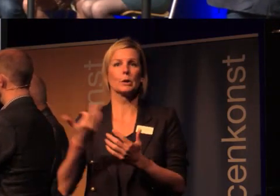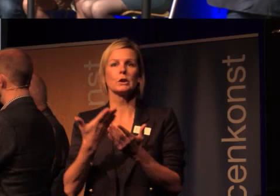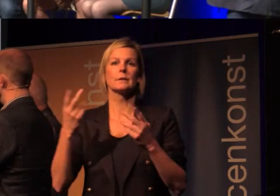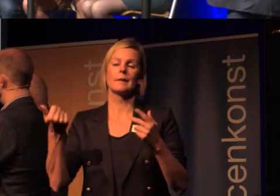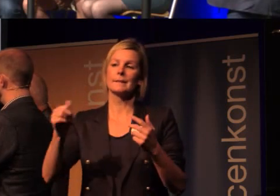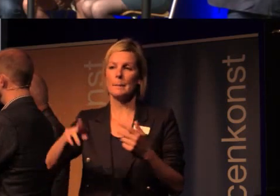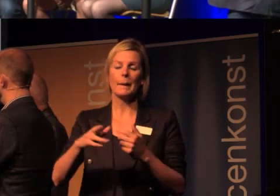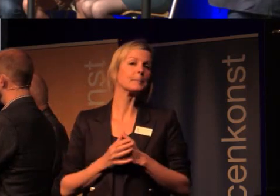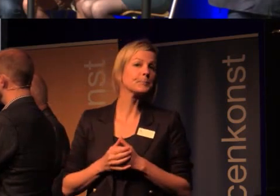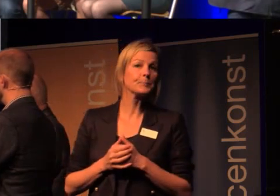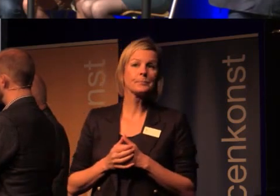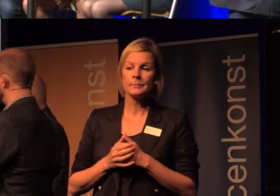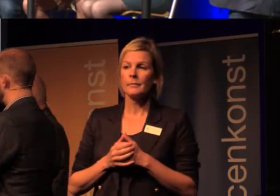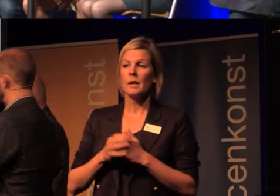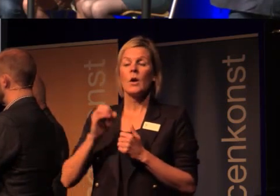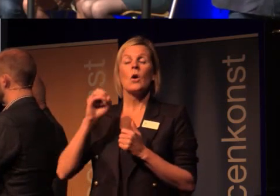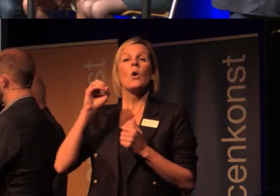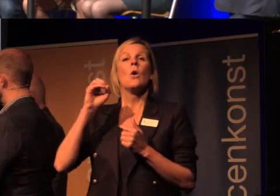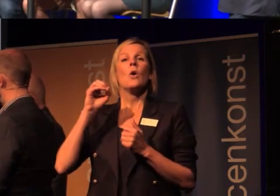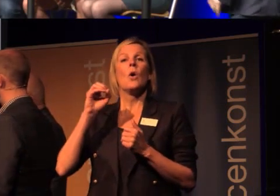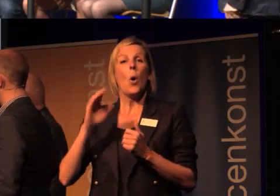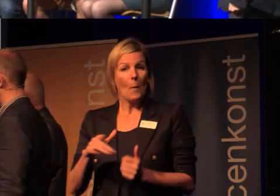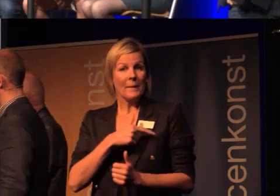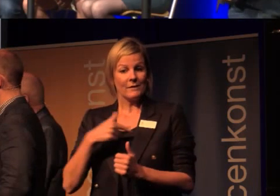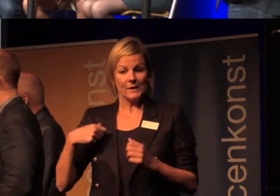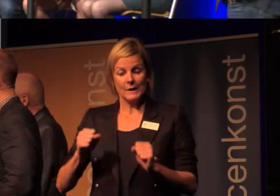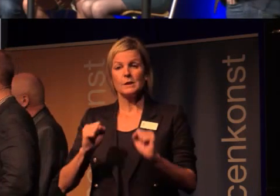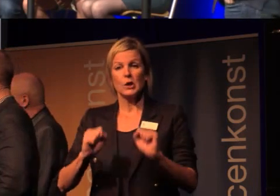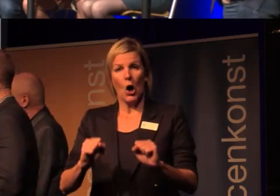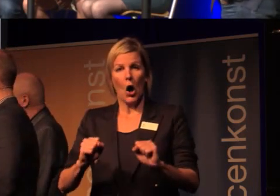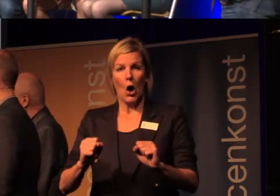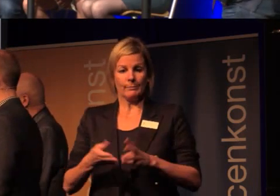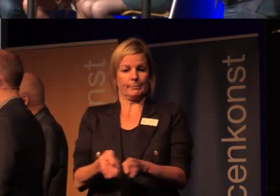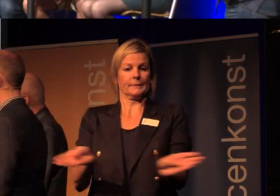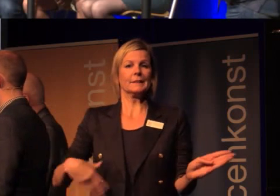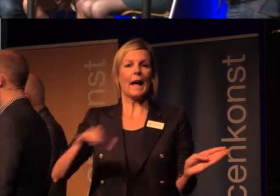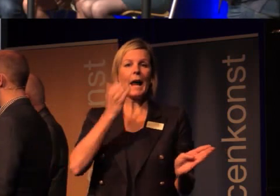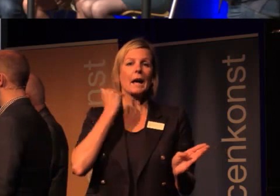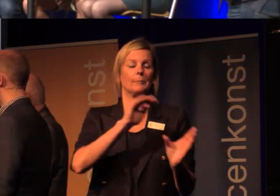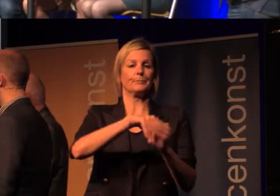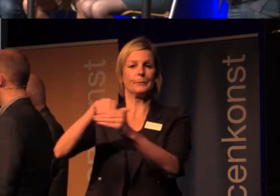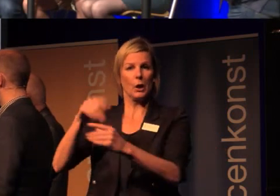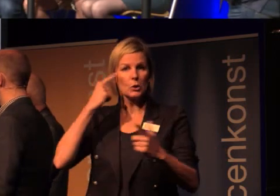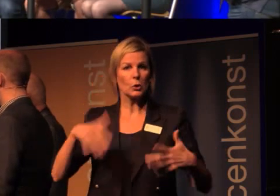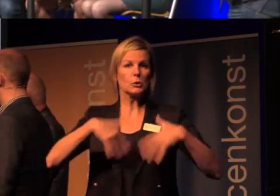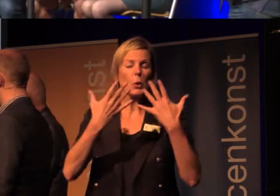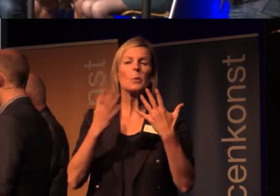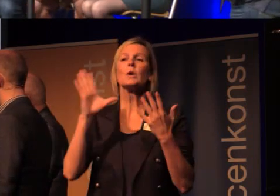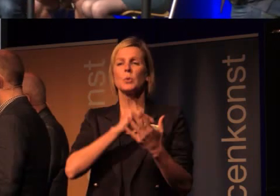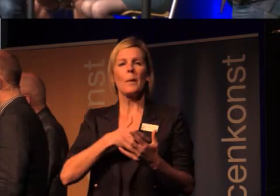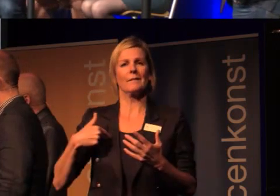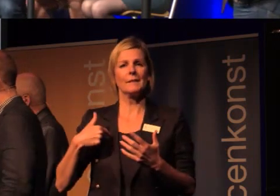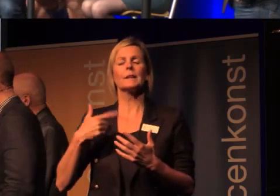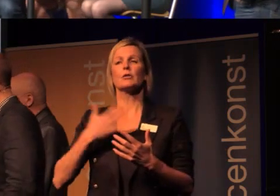inte har det. Så att om vi ska liksom se till att alla har tillgång till kultur, ja, men då tror vi också att kulturbudgeten måste